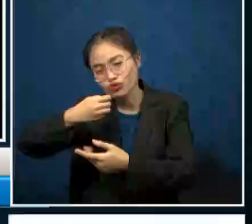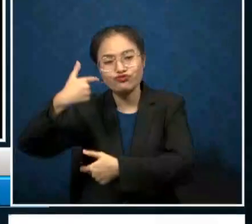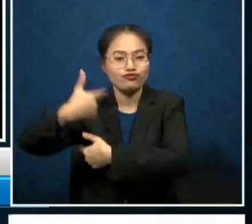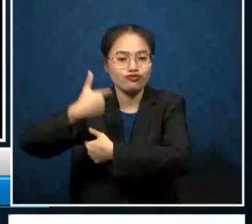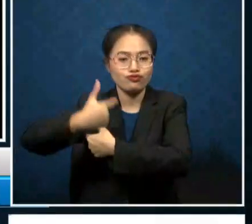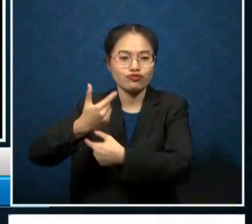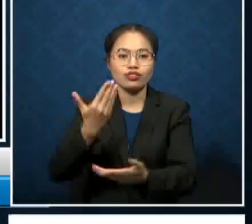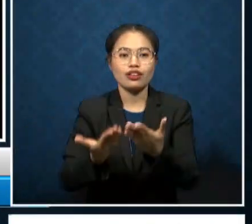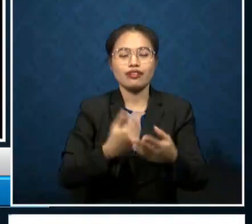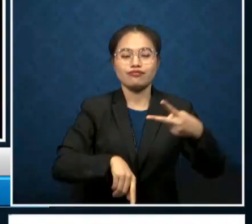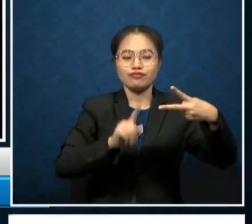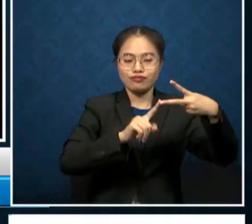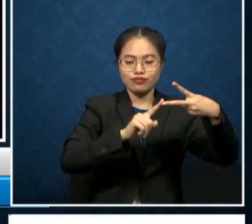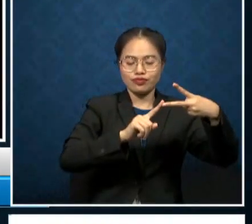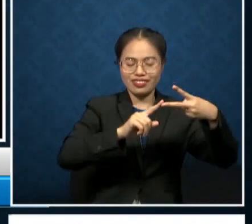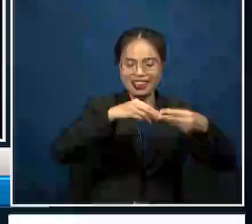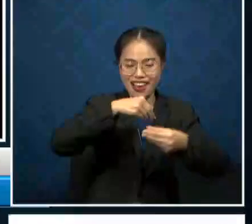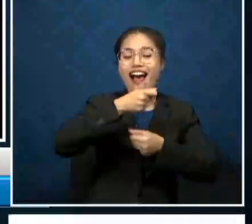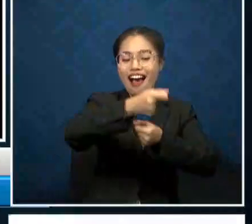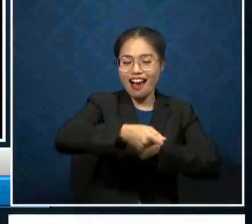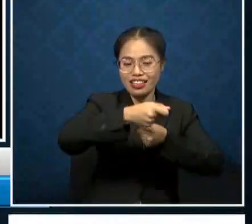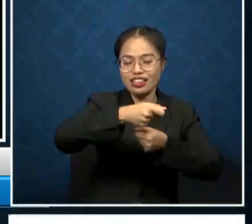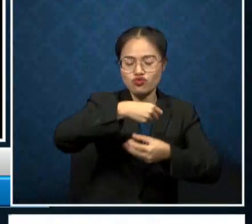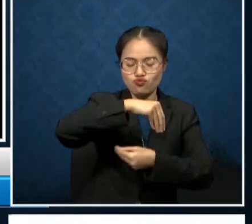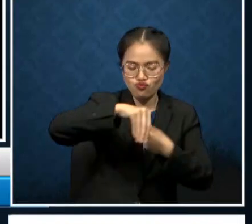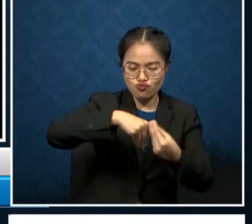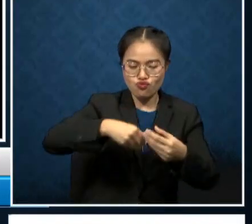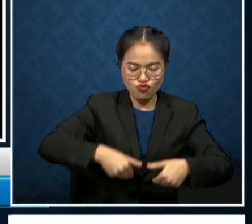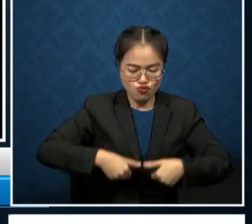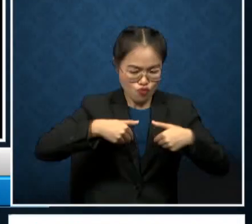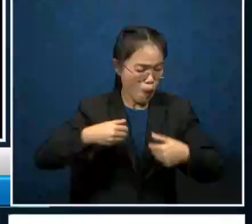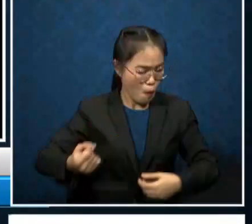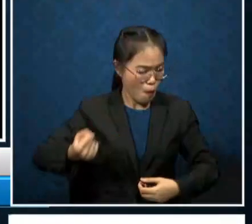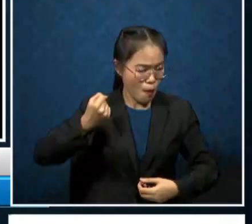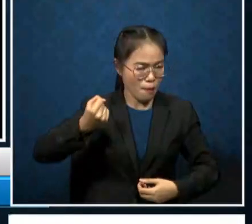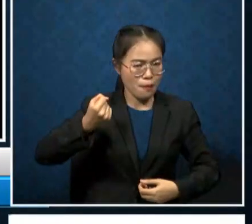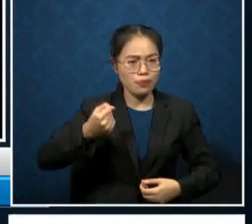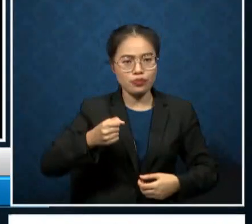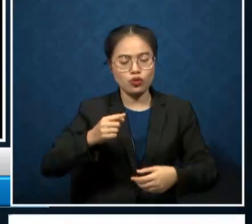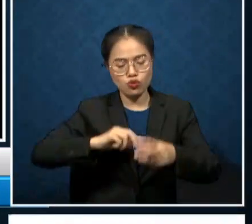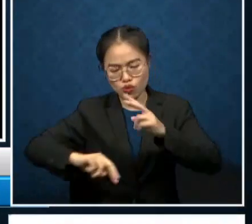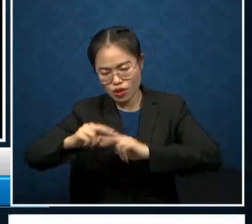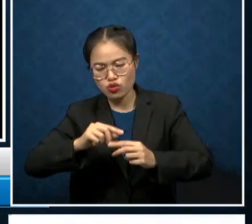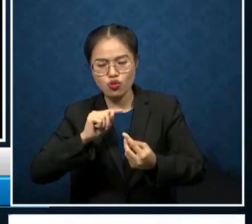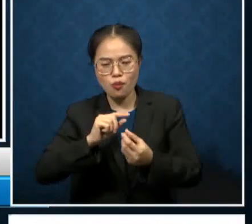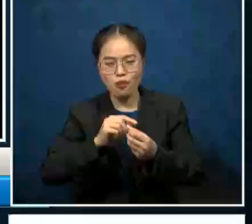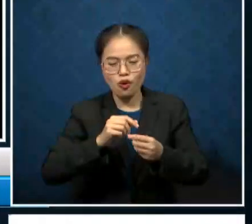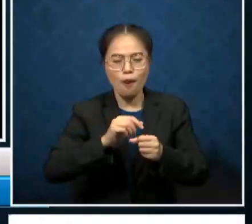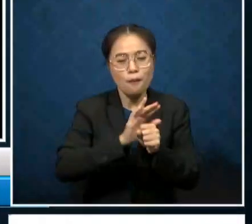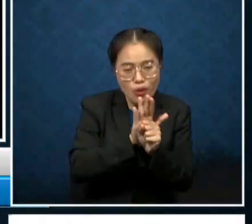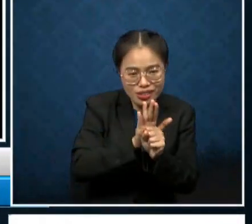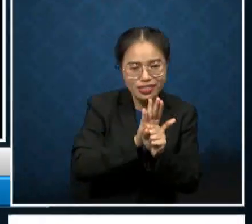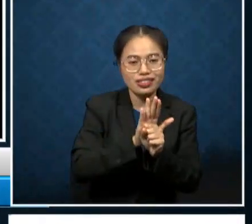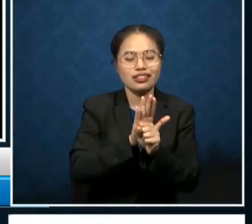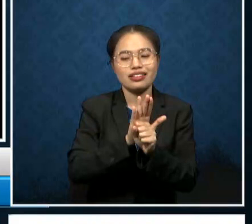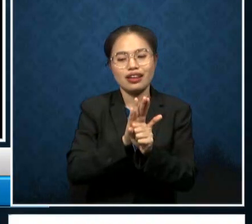แบบนึงเกษตรเพื่อความมั่นคงทั้งความมั่นคงทางอาหารและความมั่นคงในครัวเรือนใช้ลักษณะความพอดีพอเพียงนะครับซึ่งตรรงนั้นเนี่ยเป็นอีกลก